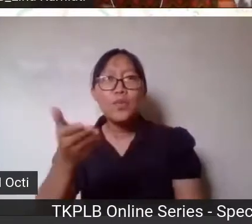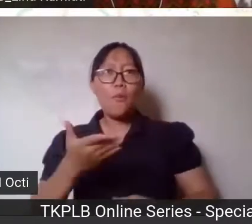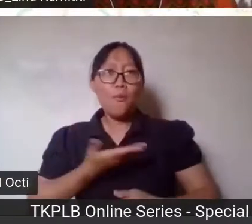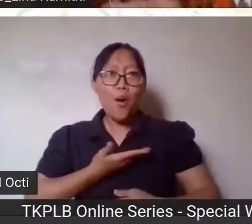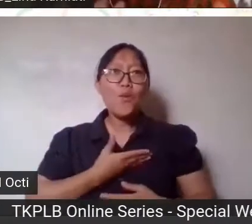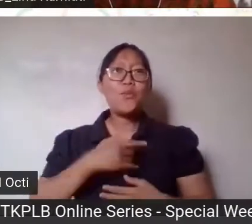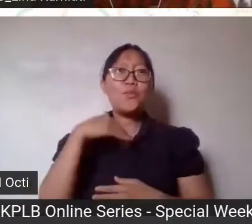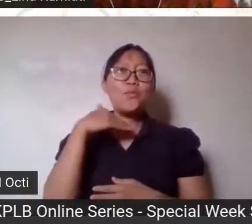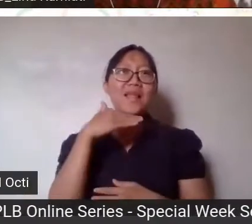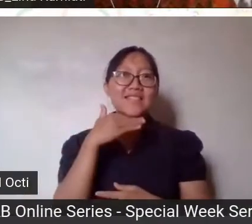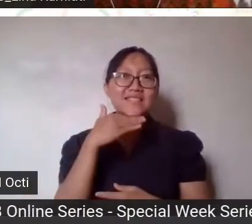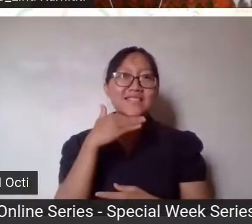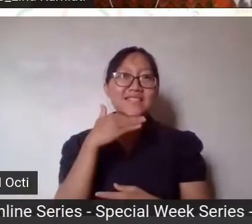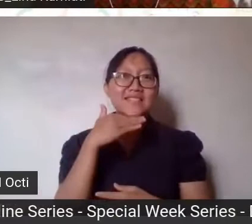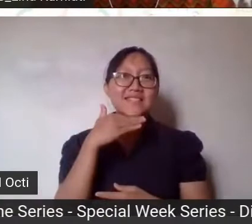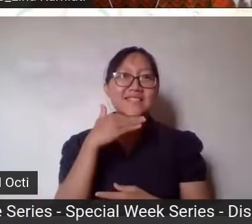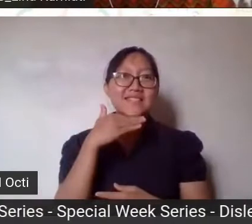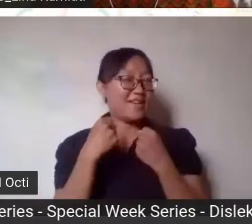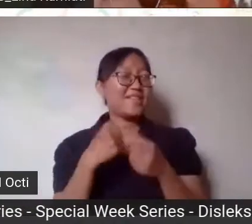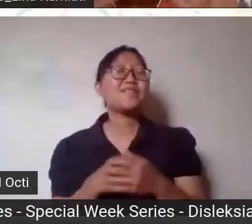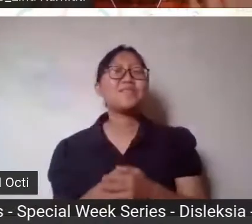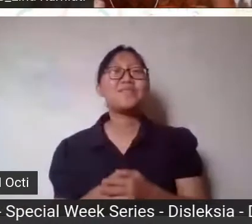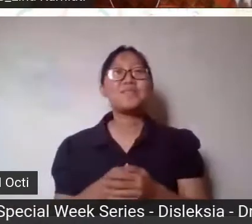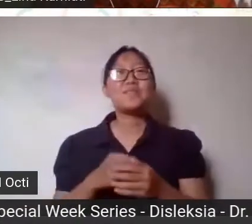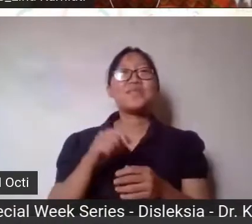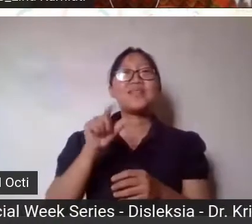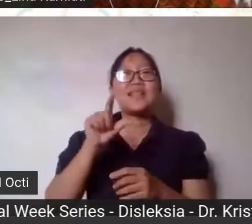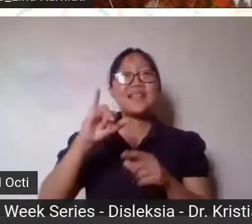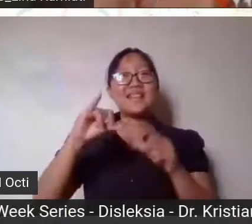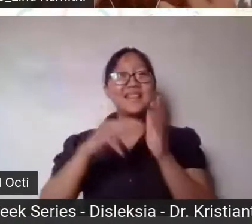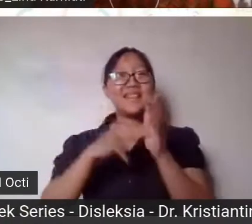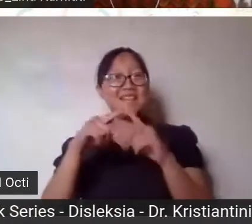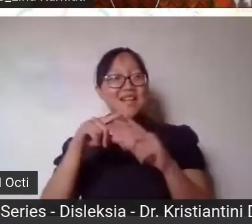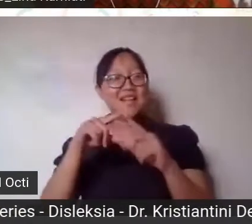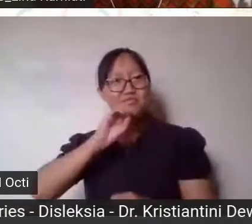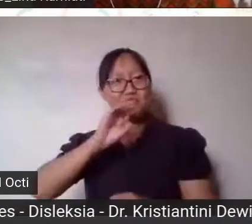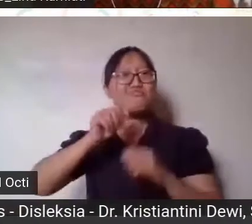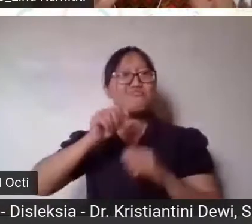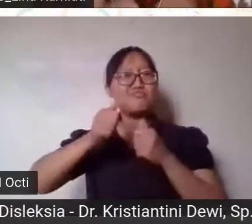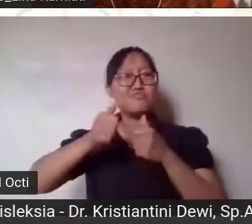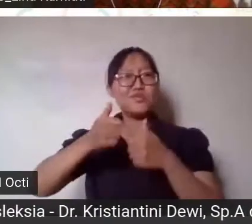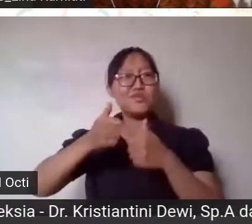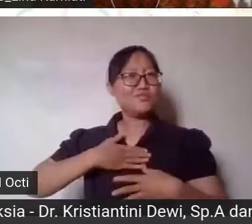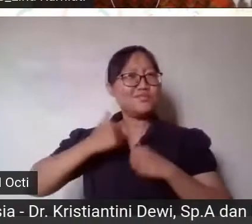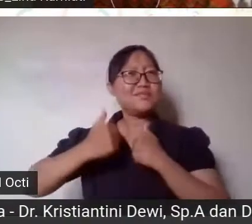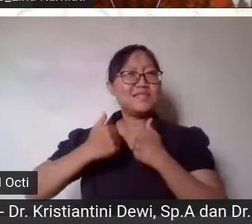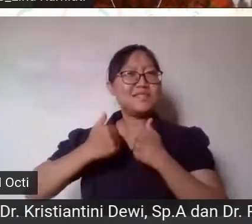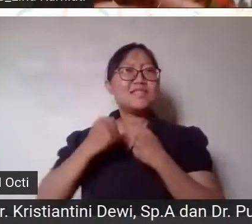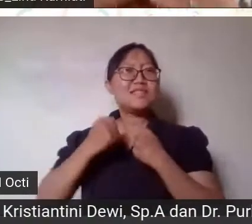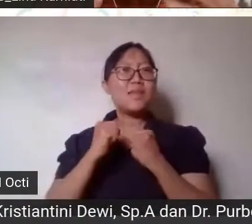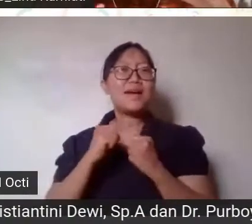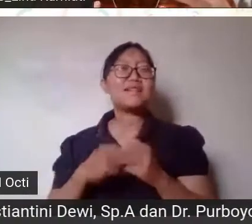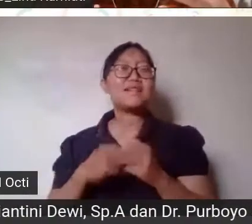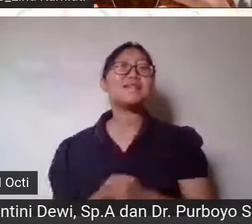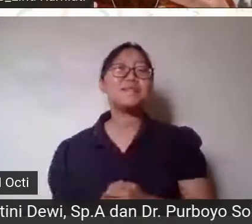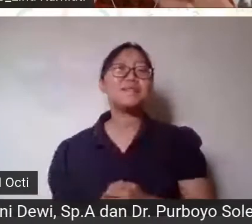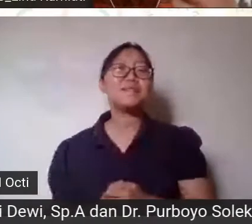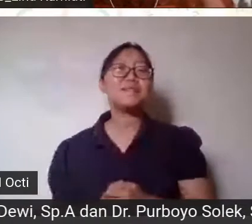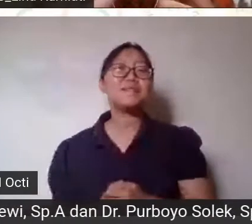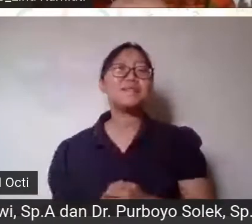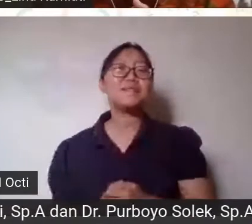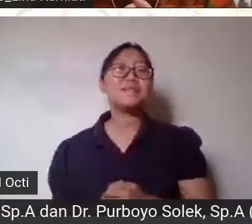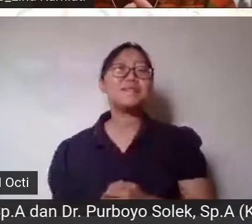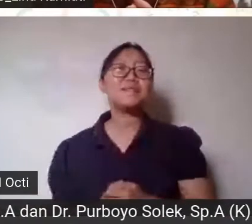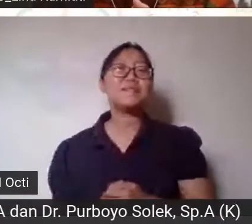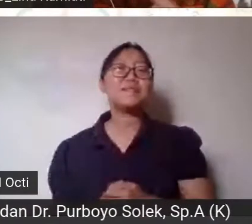bisa bergantian Dokter Purboyo dulu atau Dokter Tian dulu bisa menjelaskan background Dokter Tian dan Dokter Purboyo sehingga